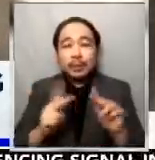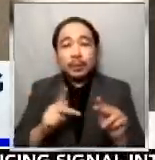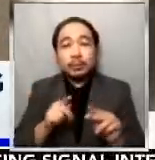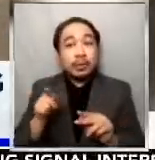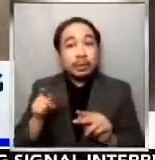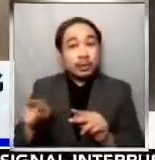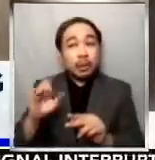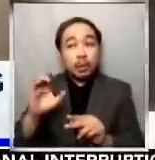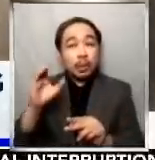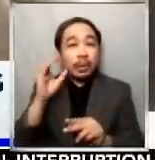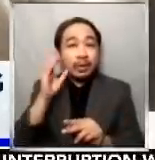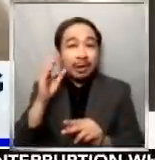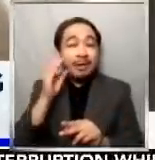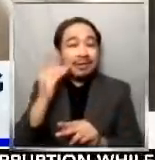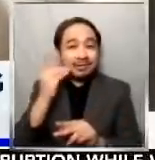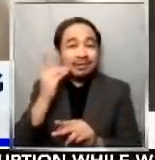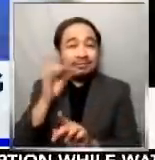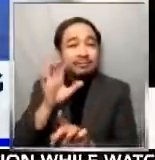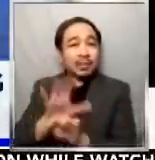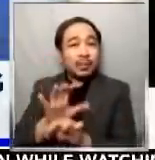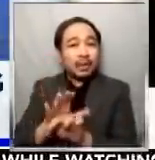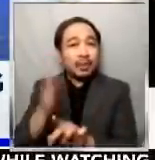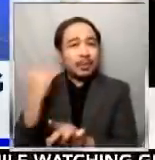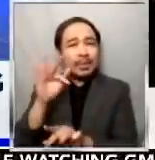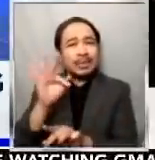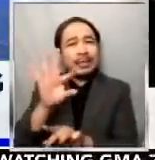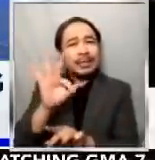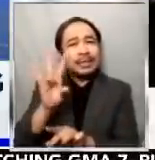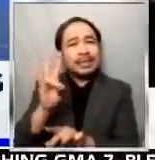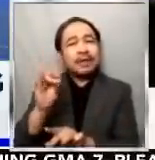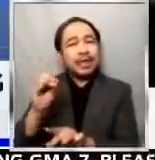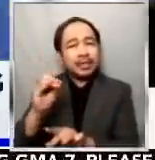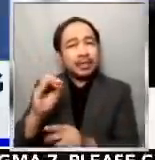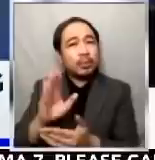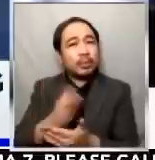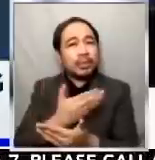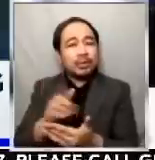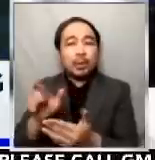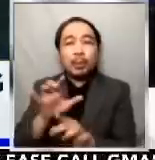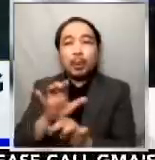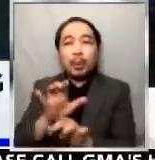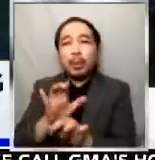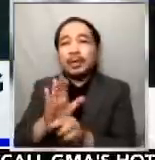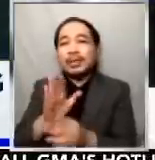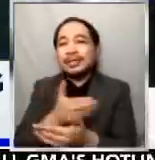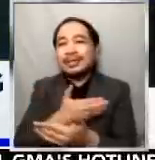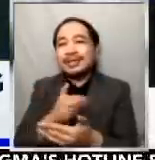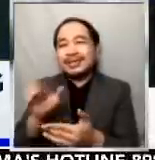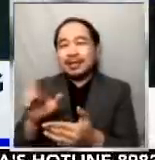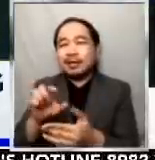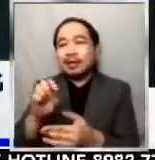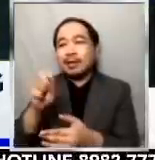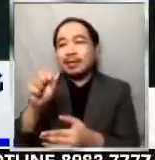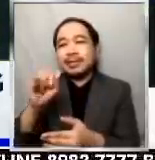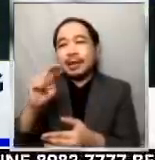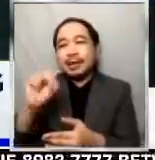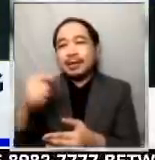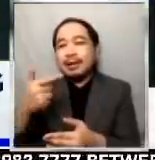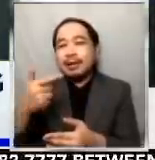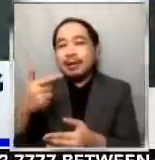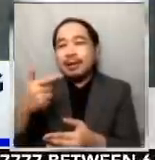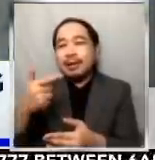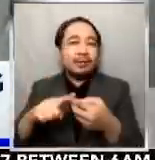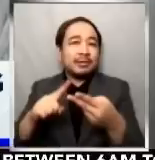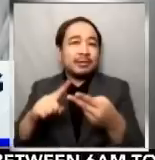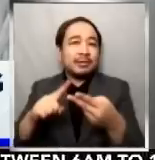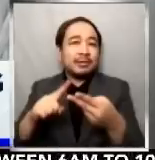late 70s sa pamamagitan ng mga awitin niyang Tulad ng Sayang, Nakaw na Pag-ibig at